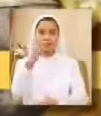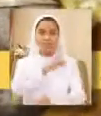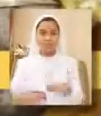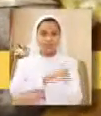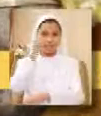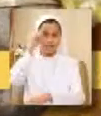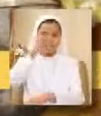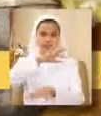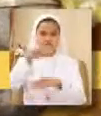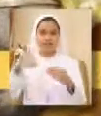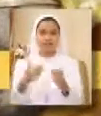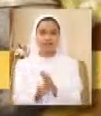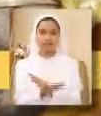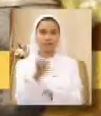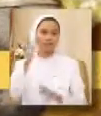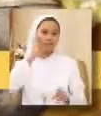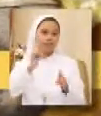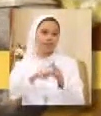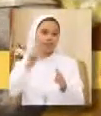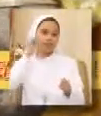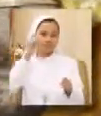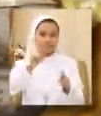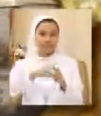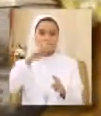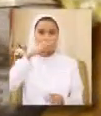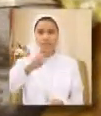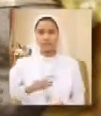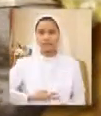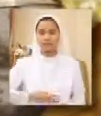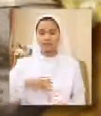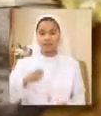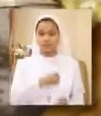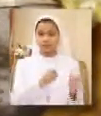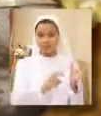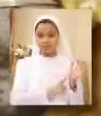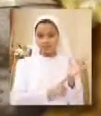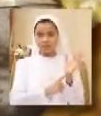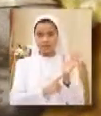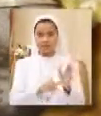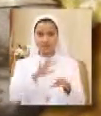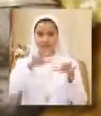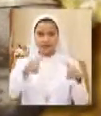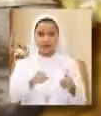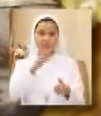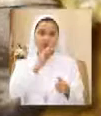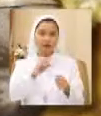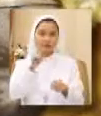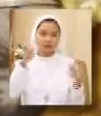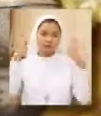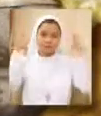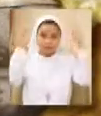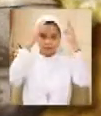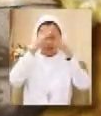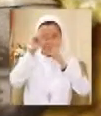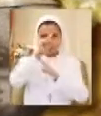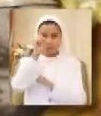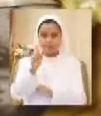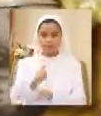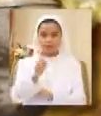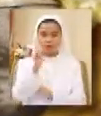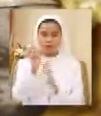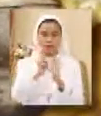Tugang, welcome to our show. Kamusta po, Bishop? Isang oras ng pagbabalitaan natin,